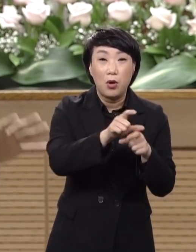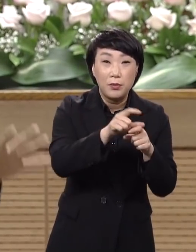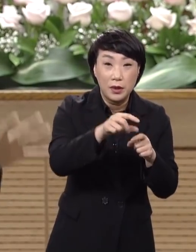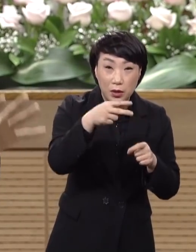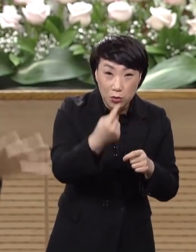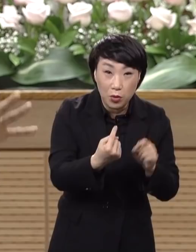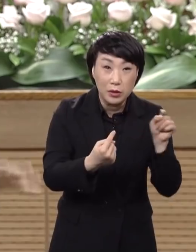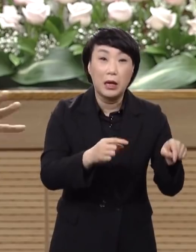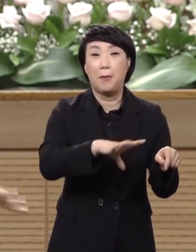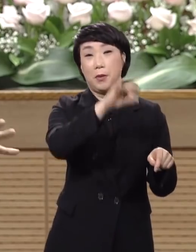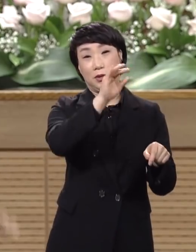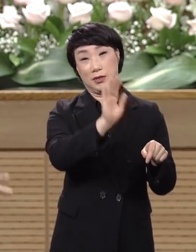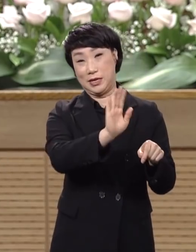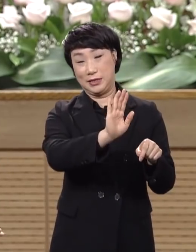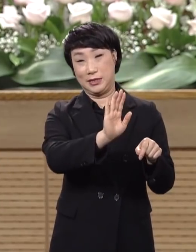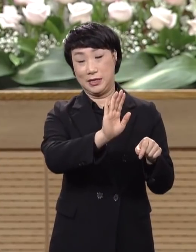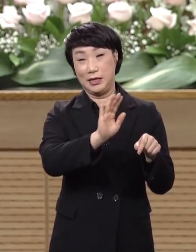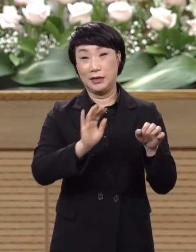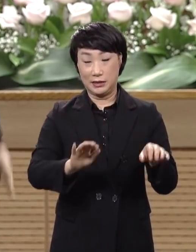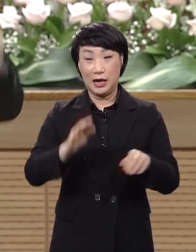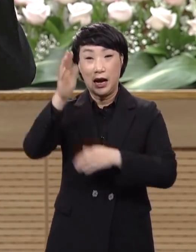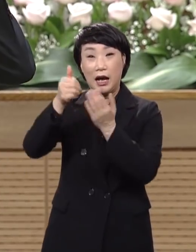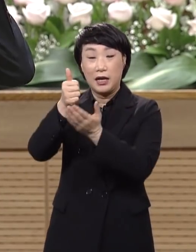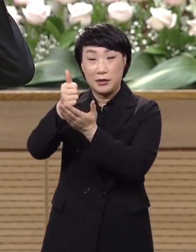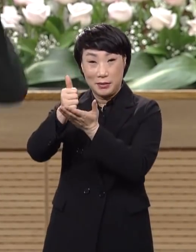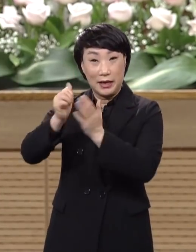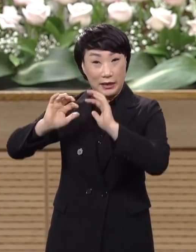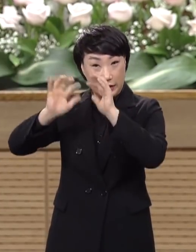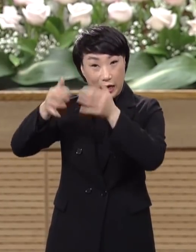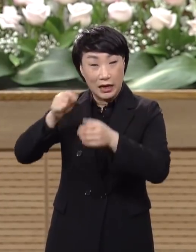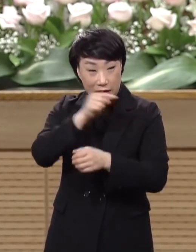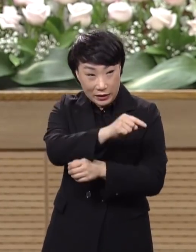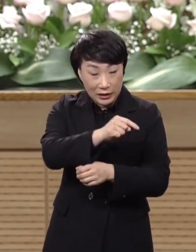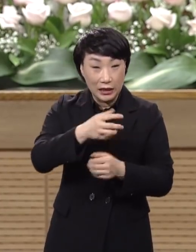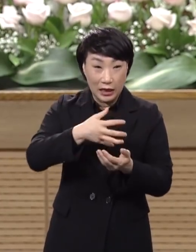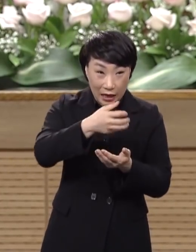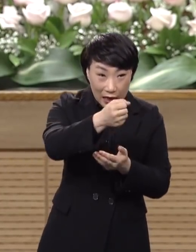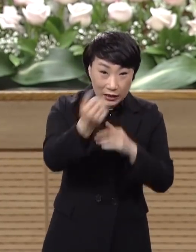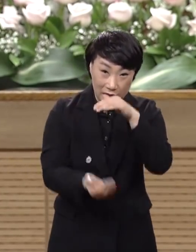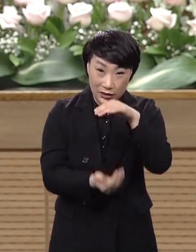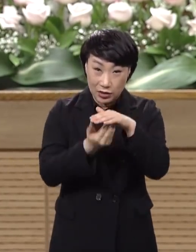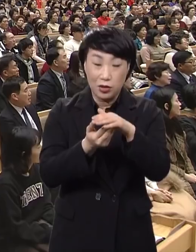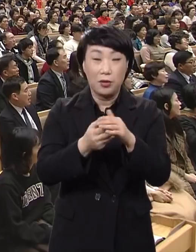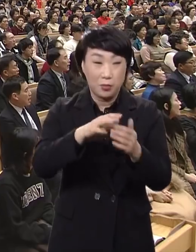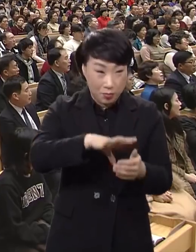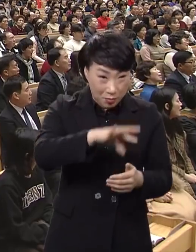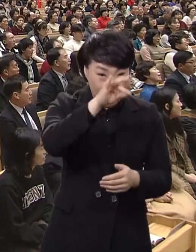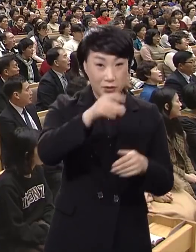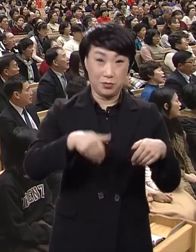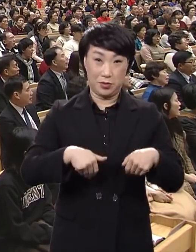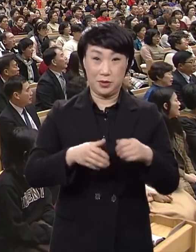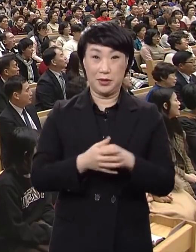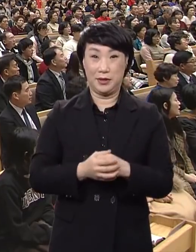할지라도 그게 우선이 아니야. 하나님의 나라가 내 안에 이루어지는 것이